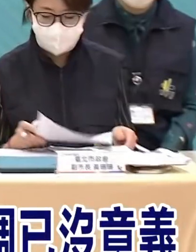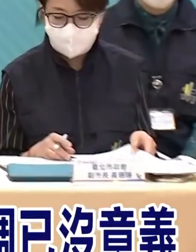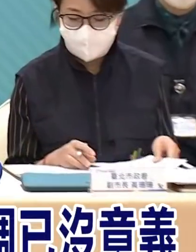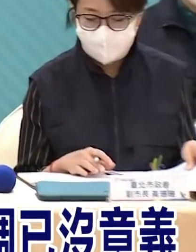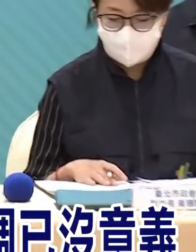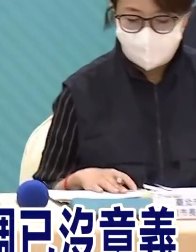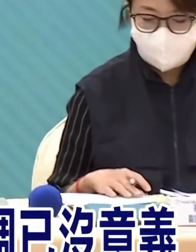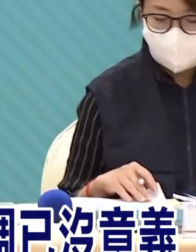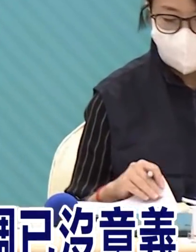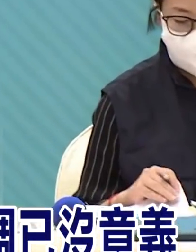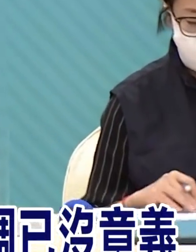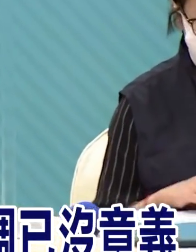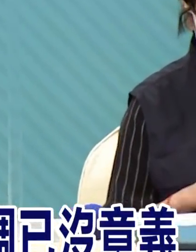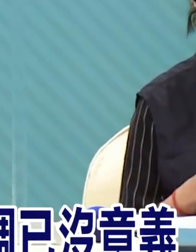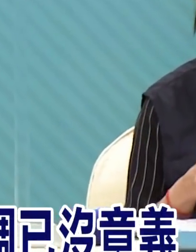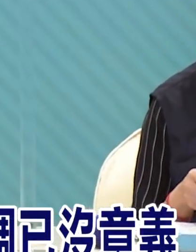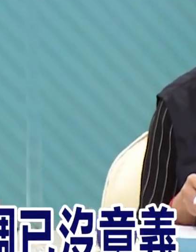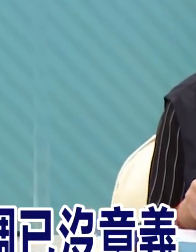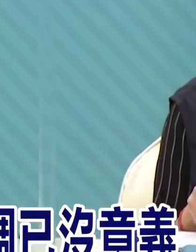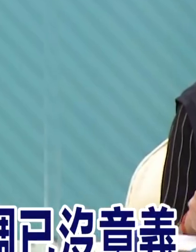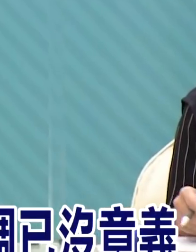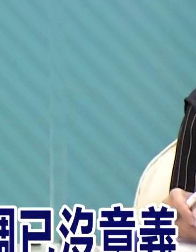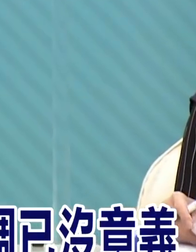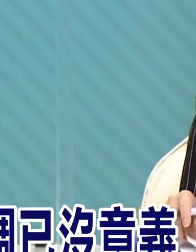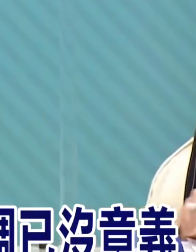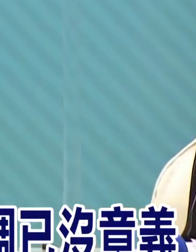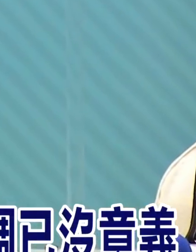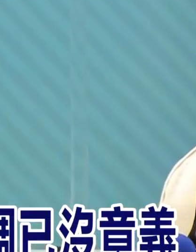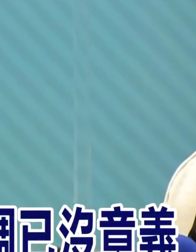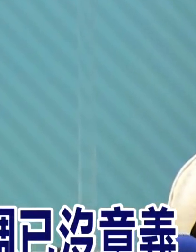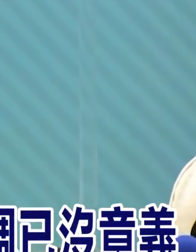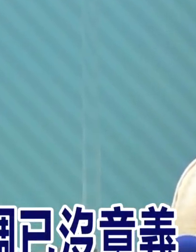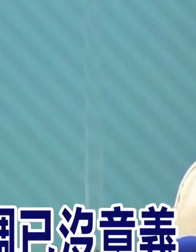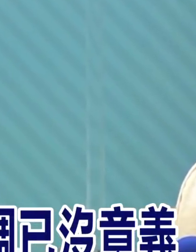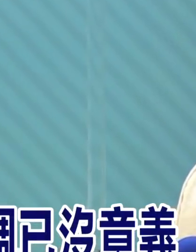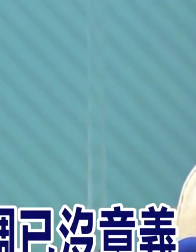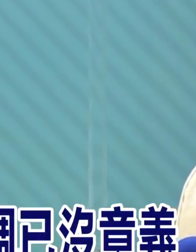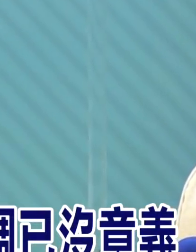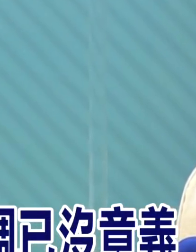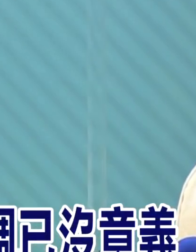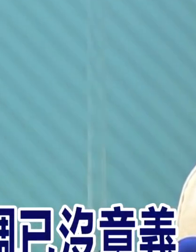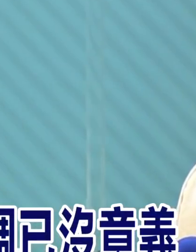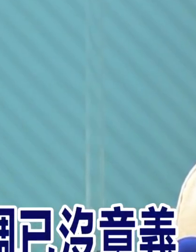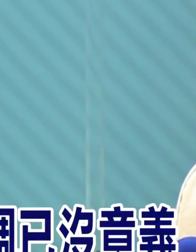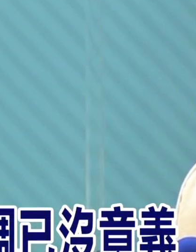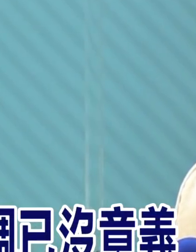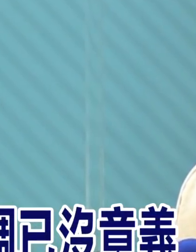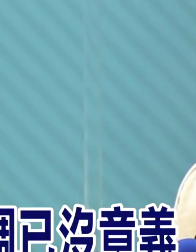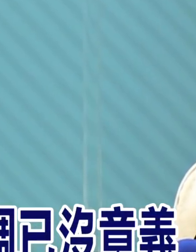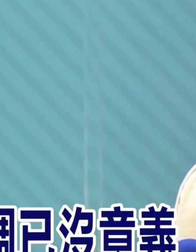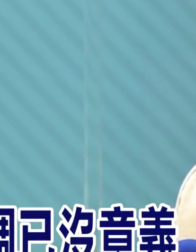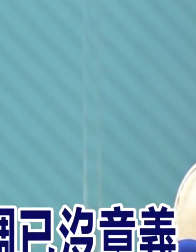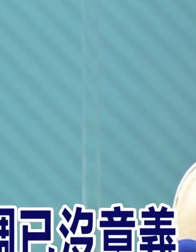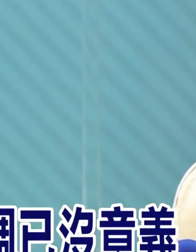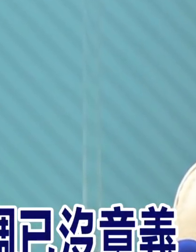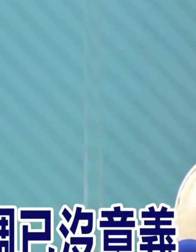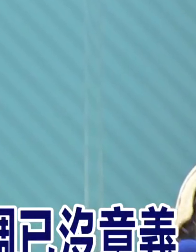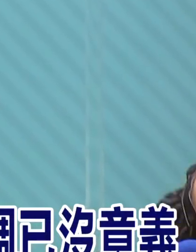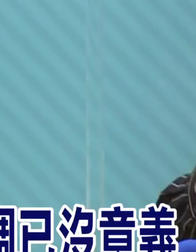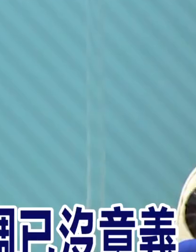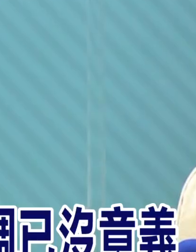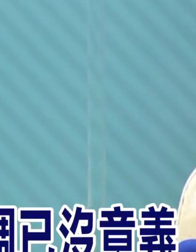这个疫情的变化还是有它一定的趋势的、啊、今天中央公布的这个确诊案例是555例、